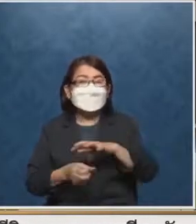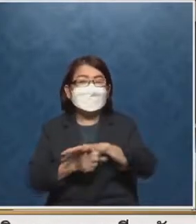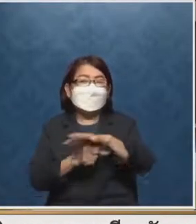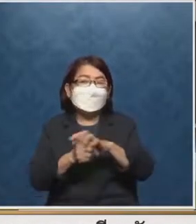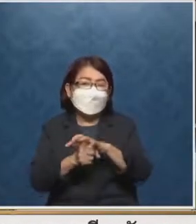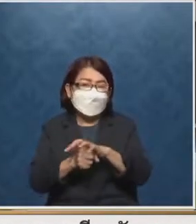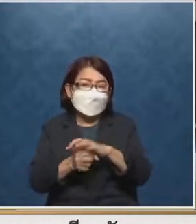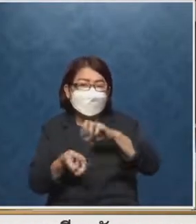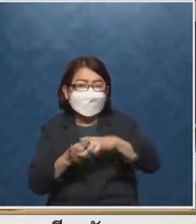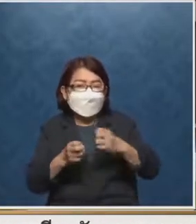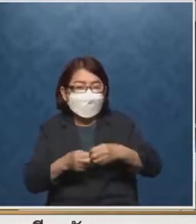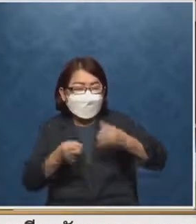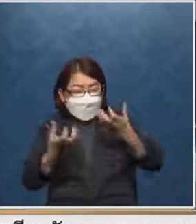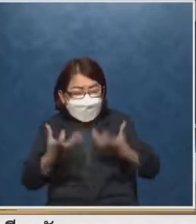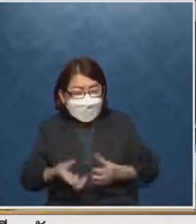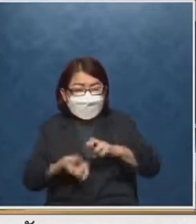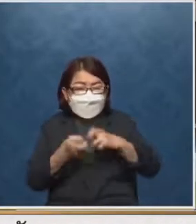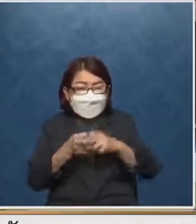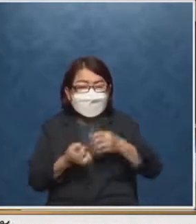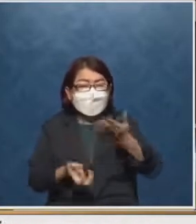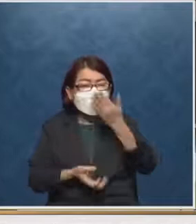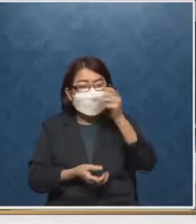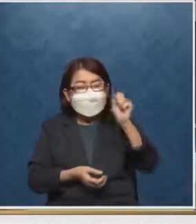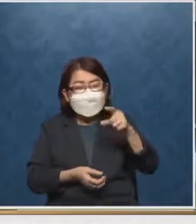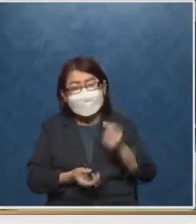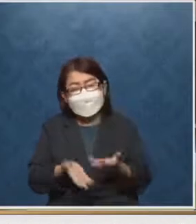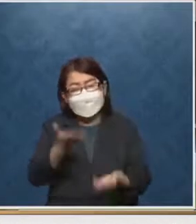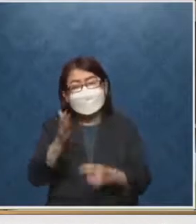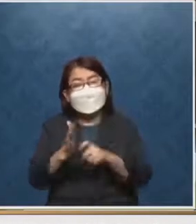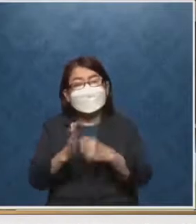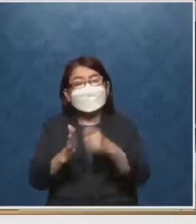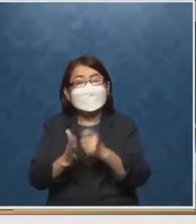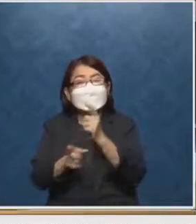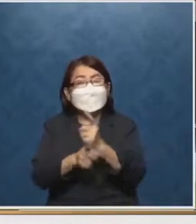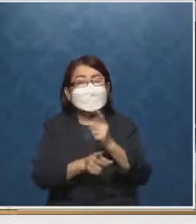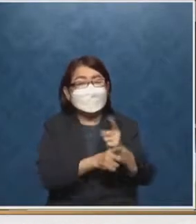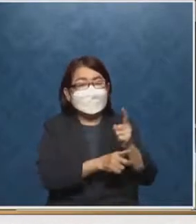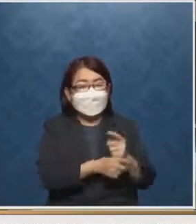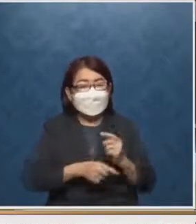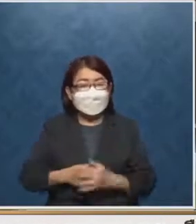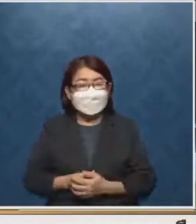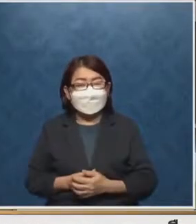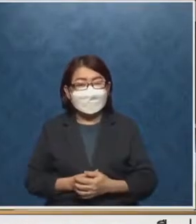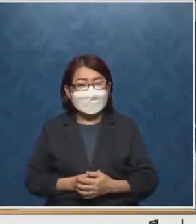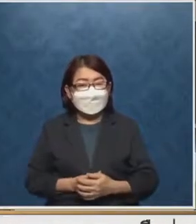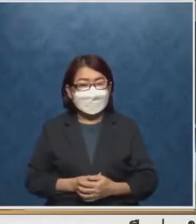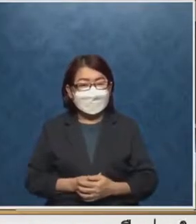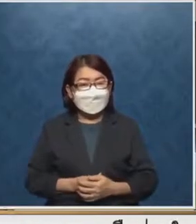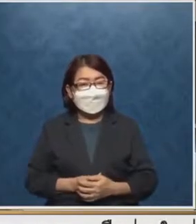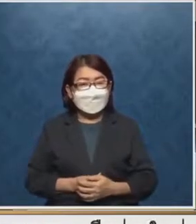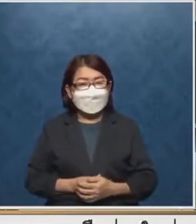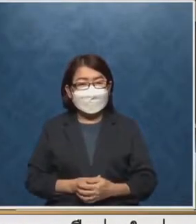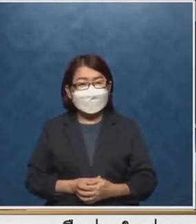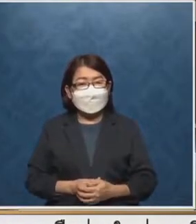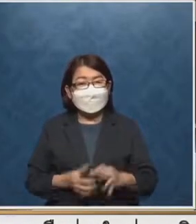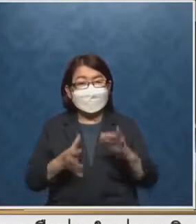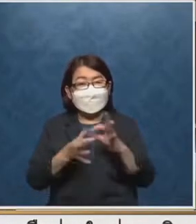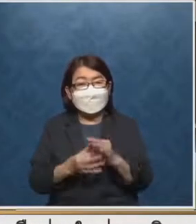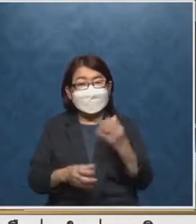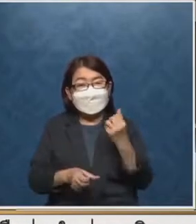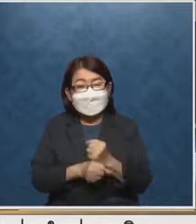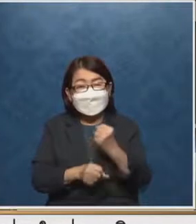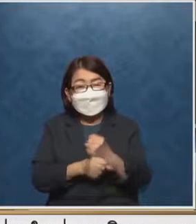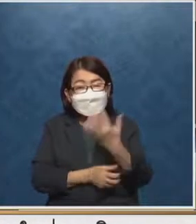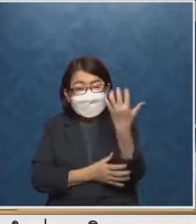การณ์ต่างๆเนี่ยก็แล้วแต่ปัจจัยไปนะครับแล้วก็สำหรับสื่อสร้างสรรค์นะครับ